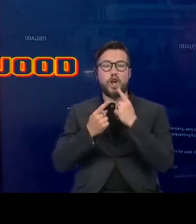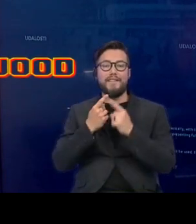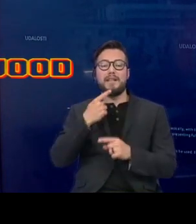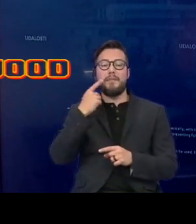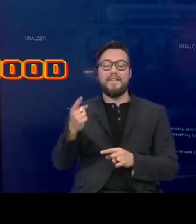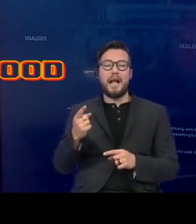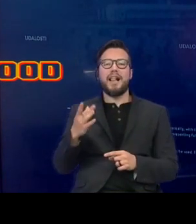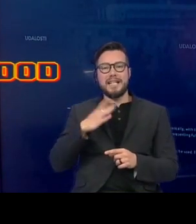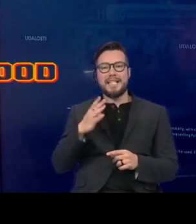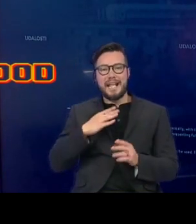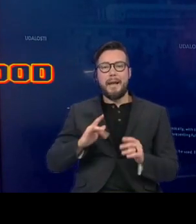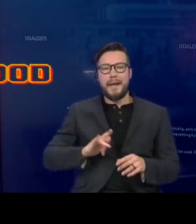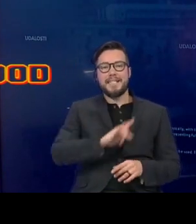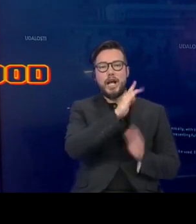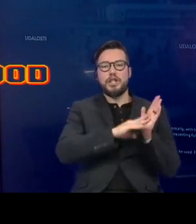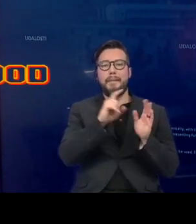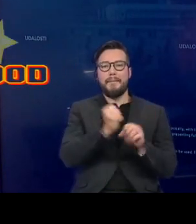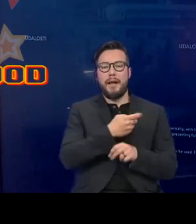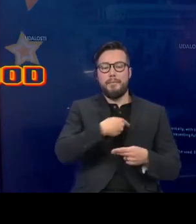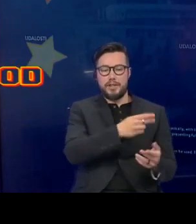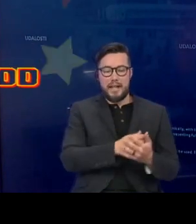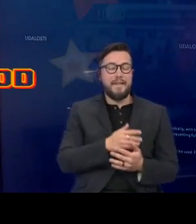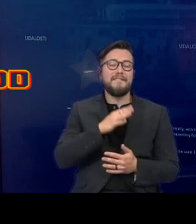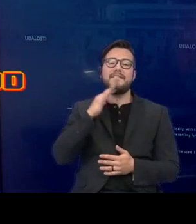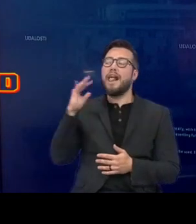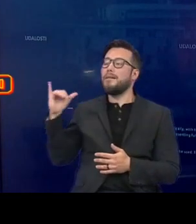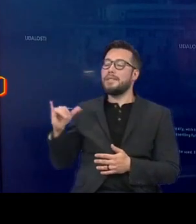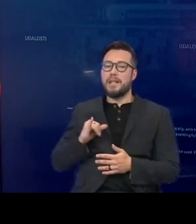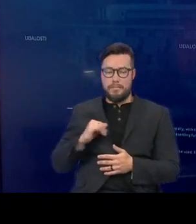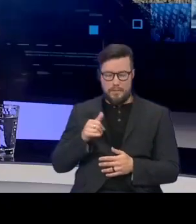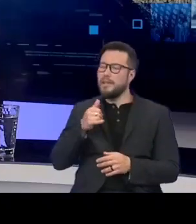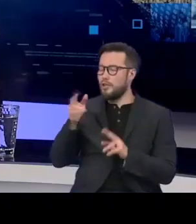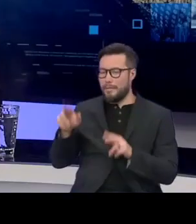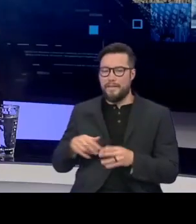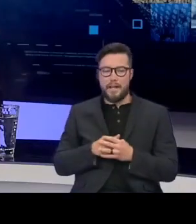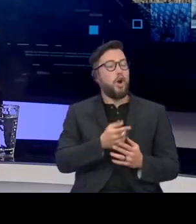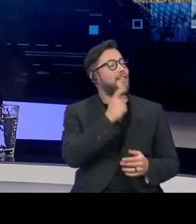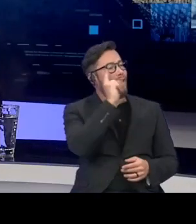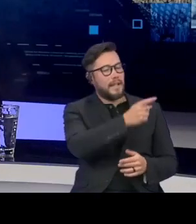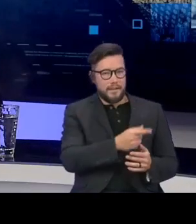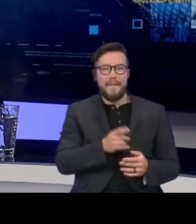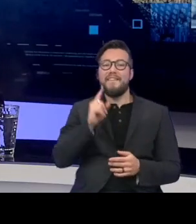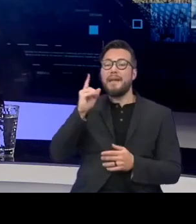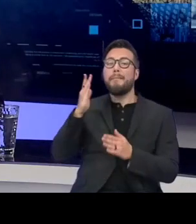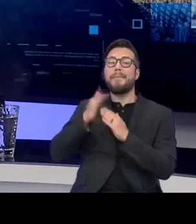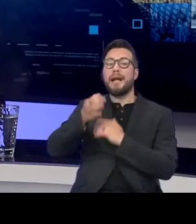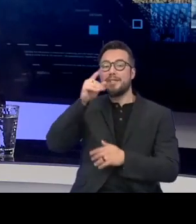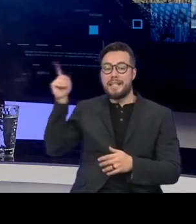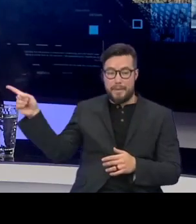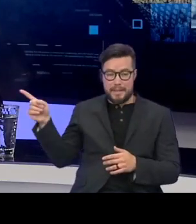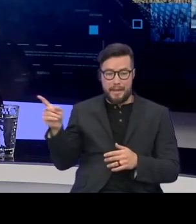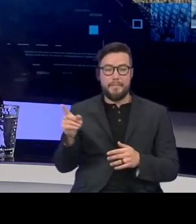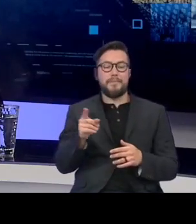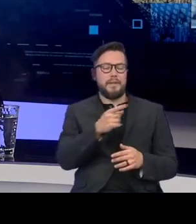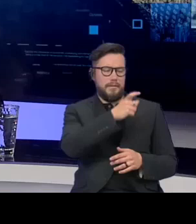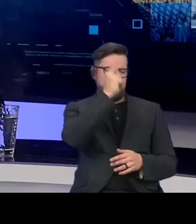on by bol za to, aby sme tie MIGy poslali na Ukrajinu, ale je veľmi zaujímavé, že keď prišiel, a je to pravda. A pokiaľ to vy viete, no, to, viem to, priamo, rozum... viem to jasné, priamo z Nemecka. Jasné,